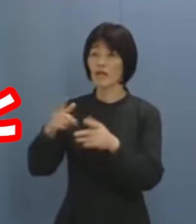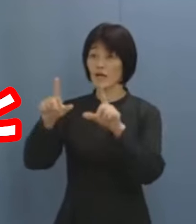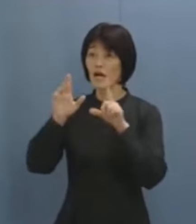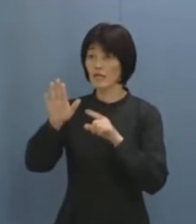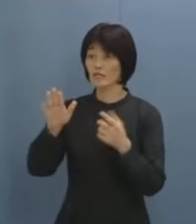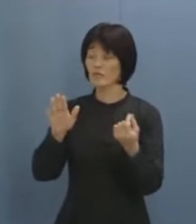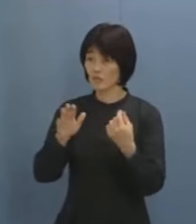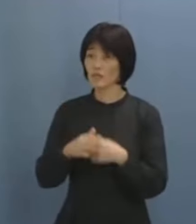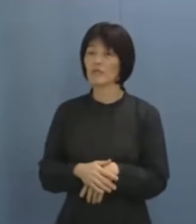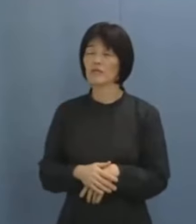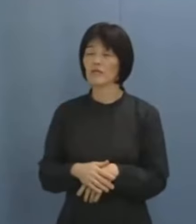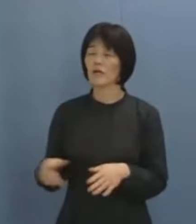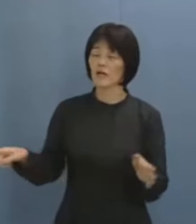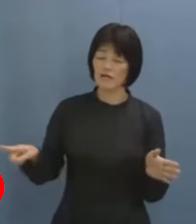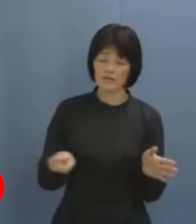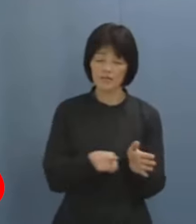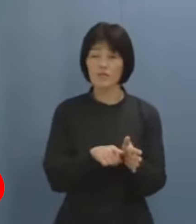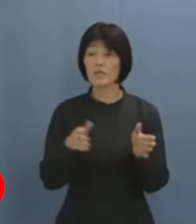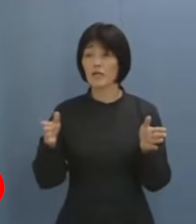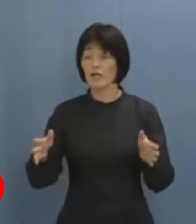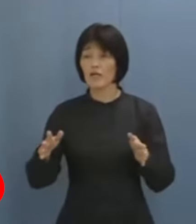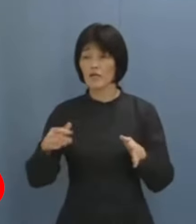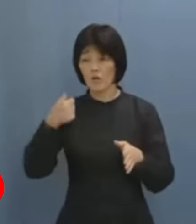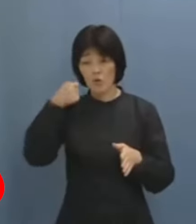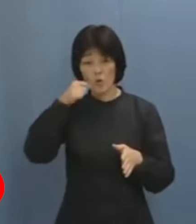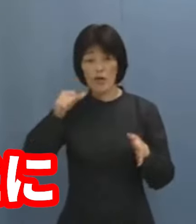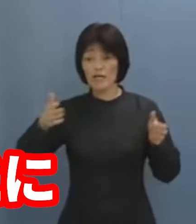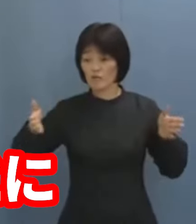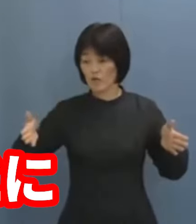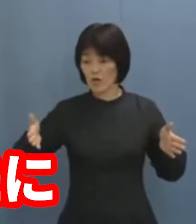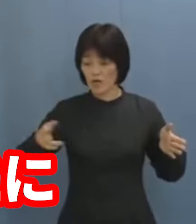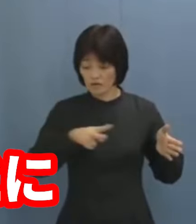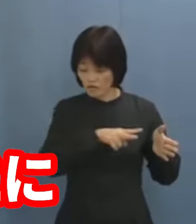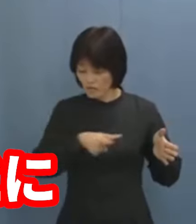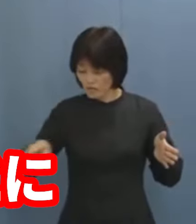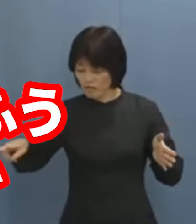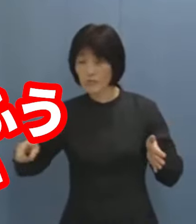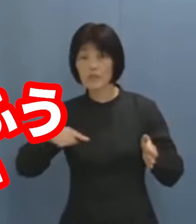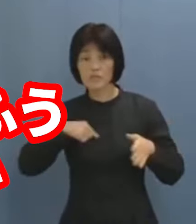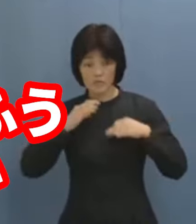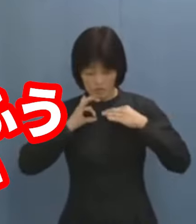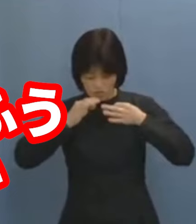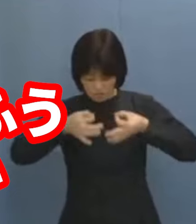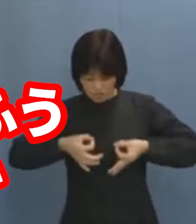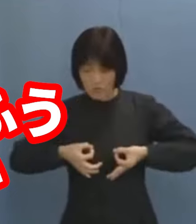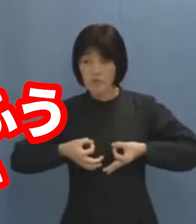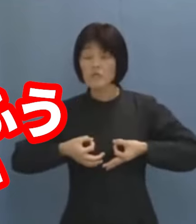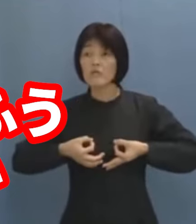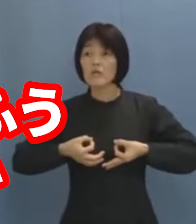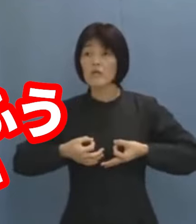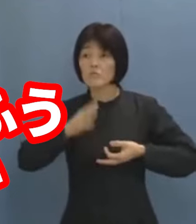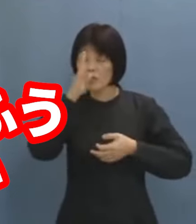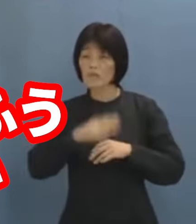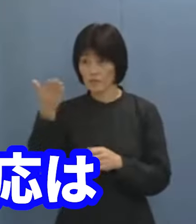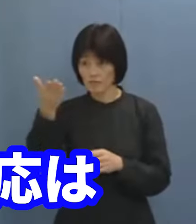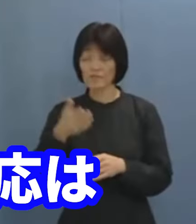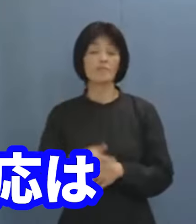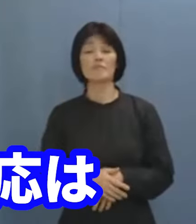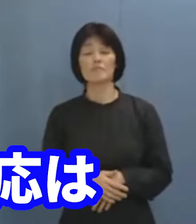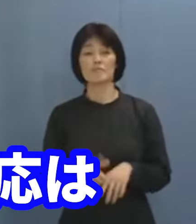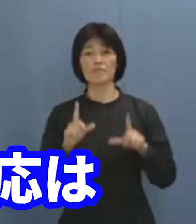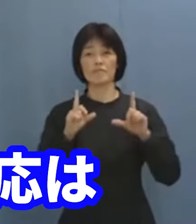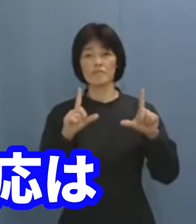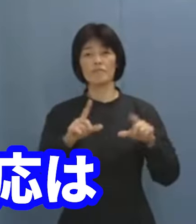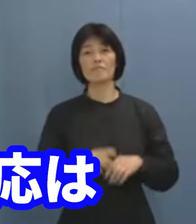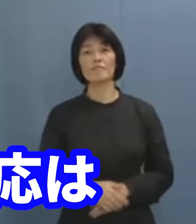けど、そのこれまでの一連の5ヶ月を振り返ってもご自身のやってきたことに責任はなかったというふうに言えるんでしょうか。 私